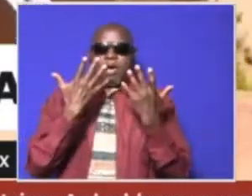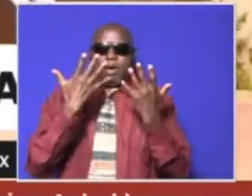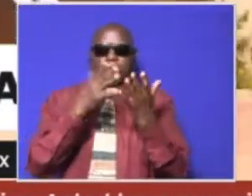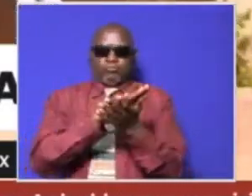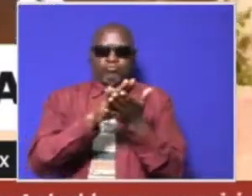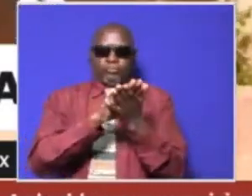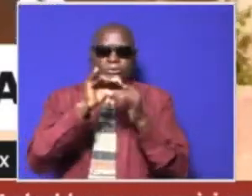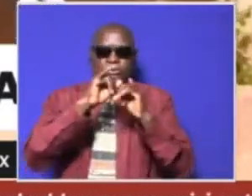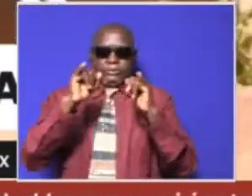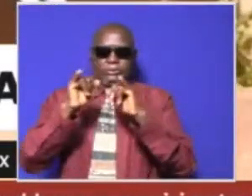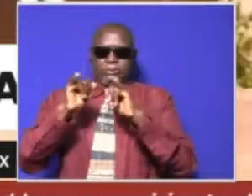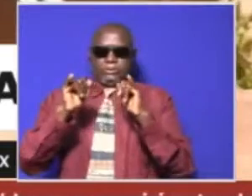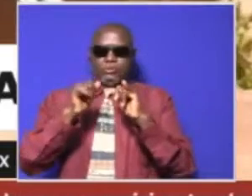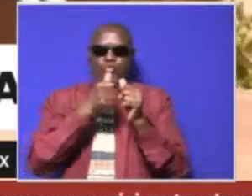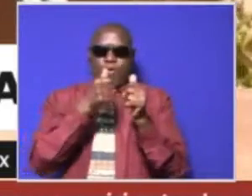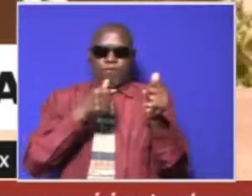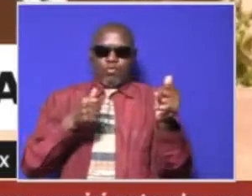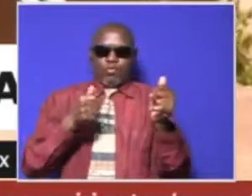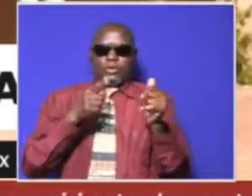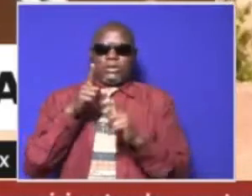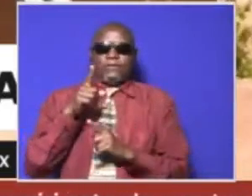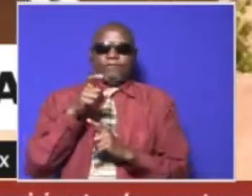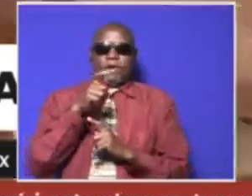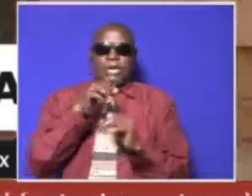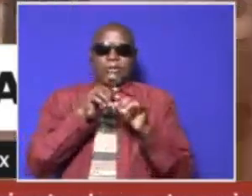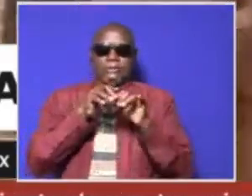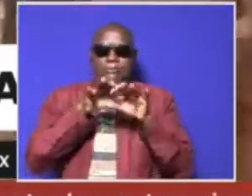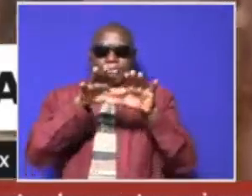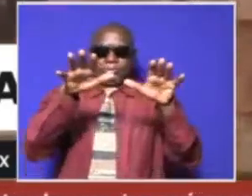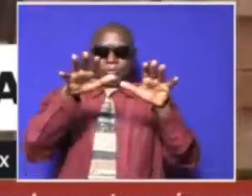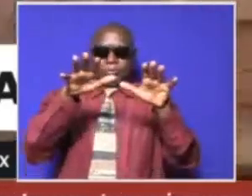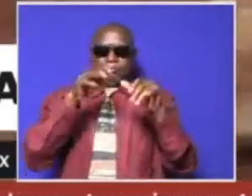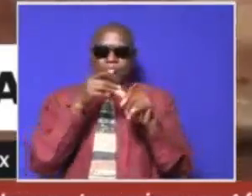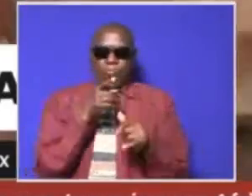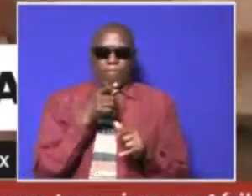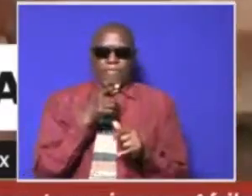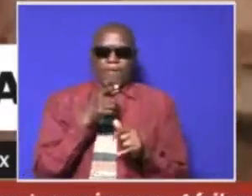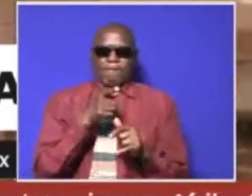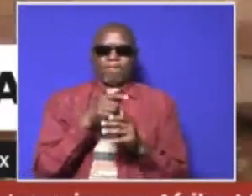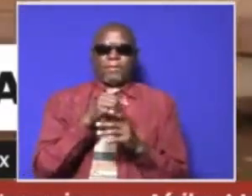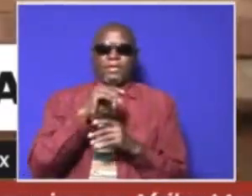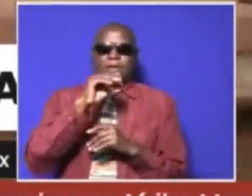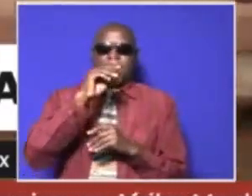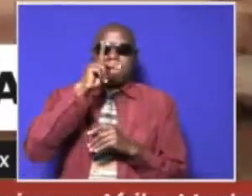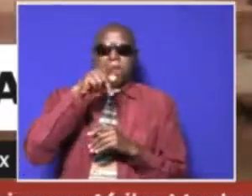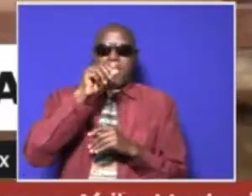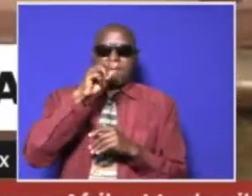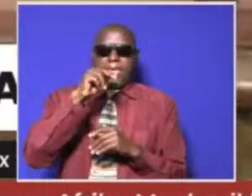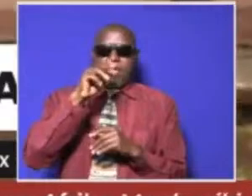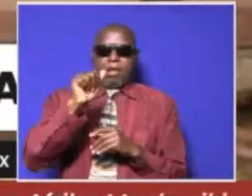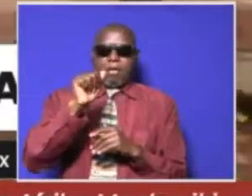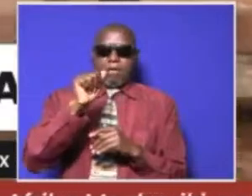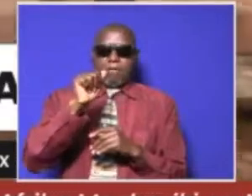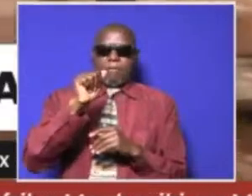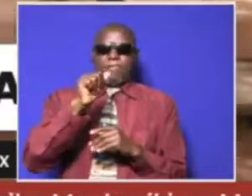juu ili kuepuka maambukizi ya virusi hivyo. Ni uhamasisho ulioongozwa na Pamela Chepkonga, ambaye ni